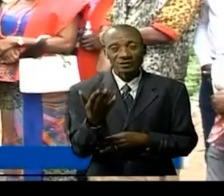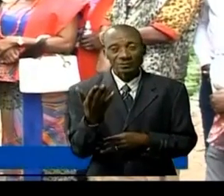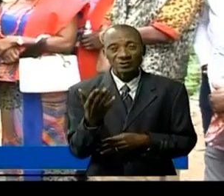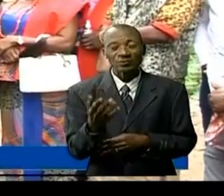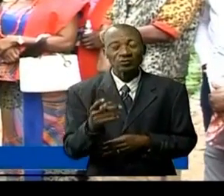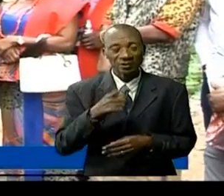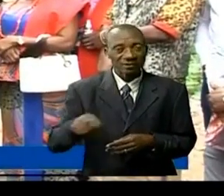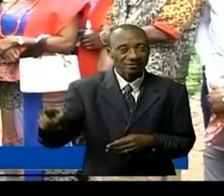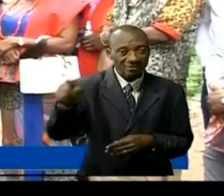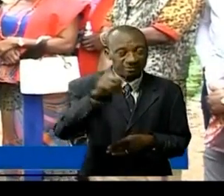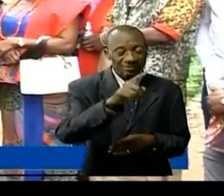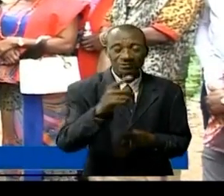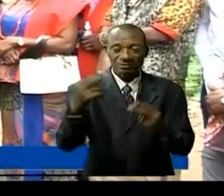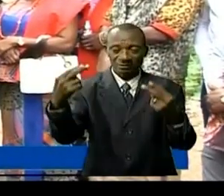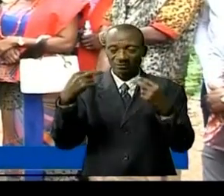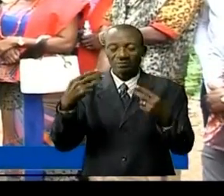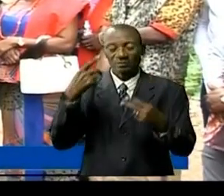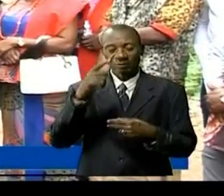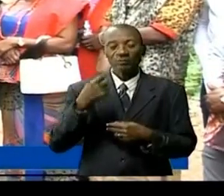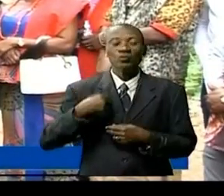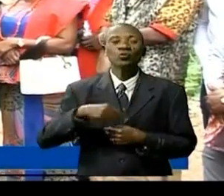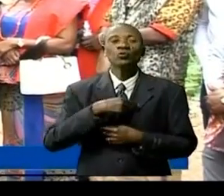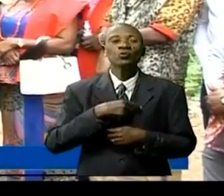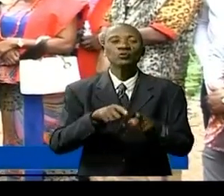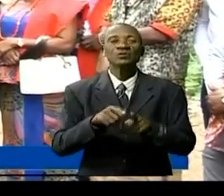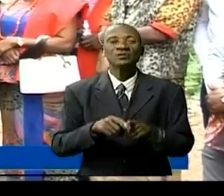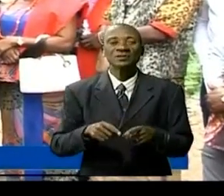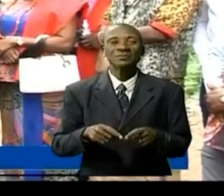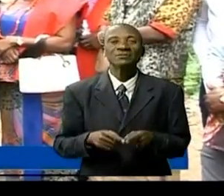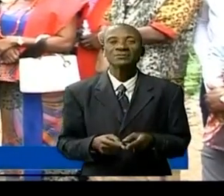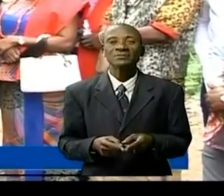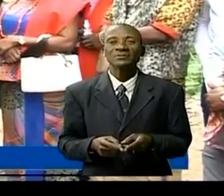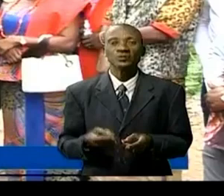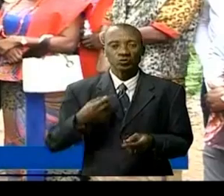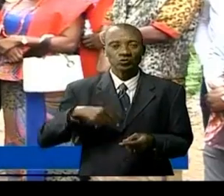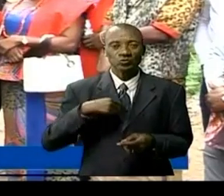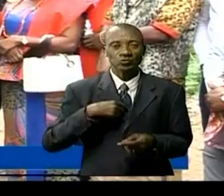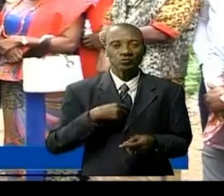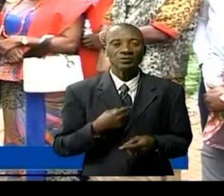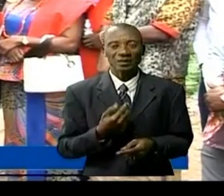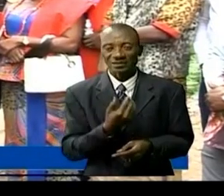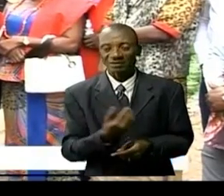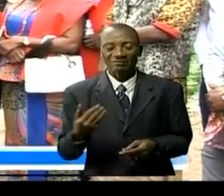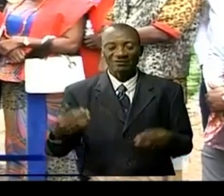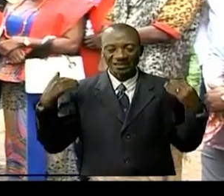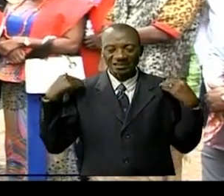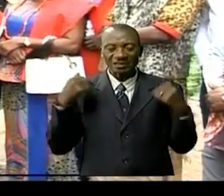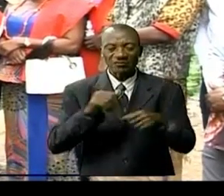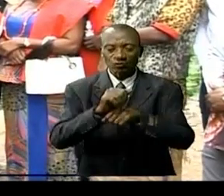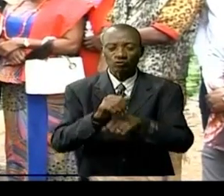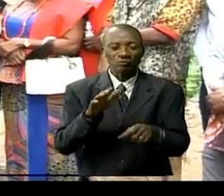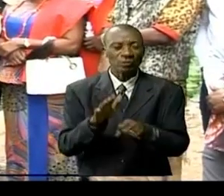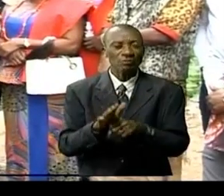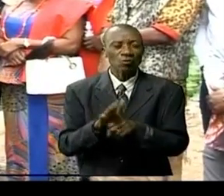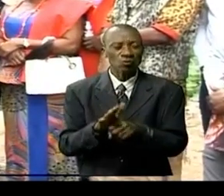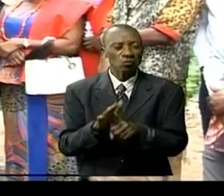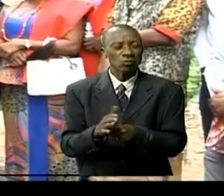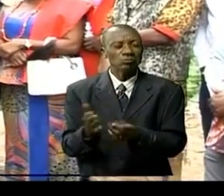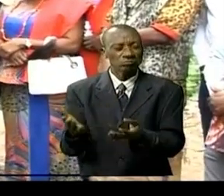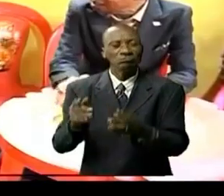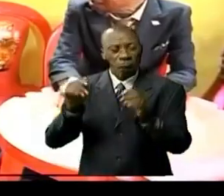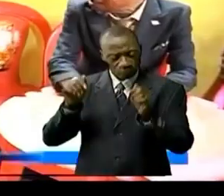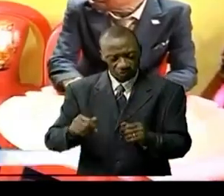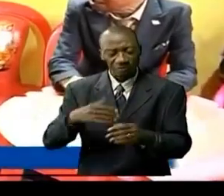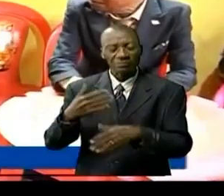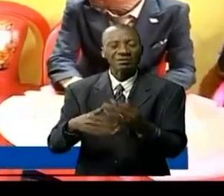quand même des têtes nous avons des personnes les enfants les chefs coutumiers ici qui ont étudié qui peuvent exercer aussi des gannes fonction